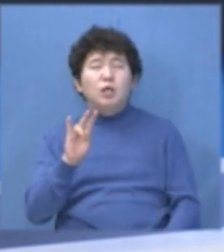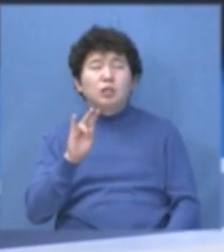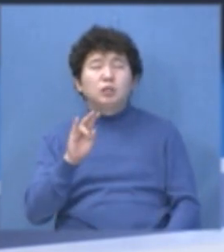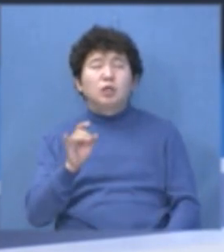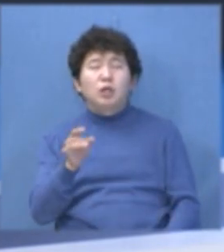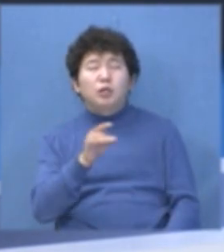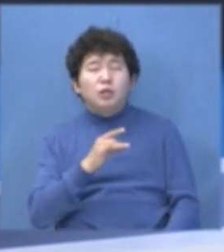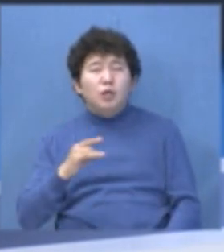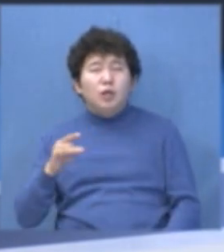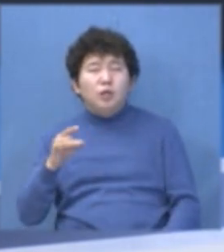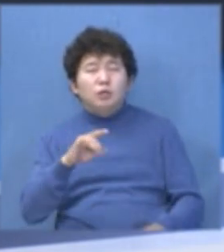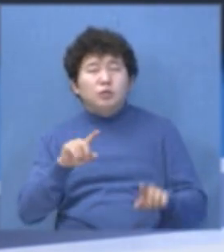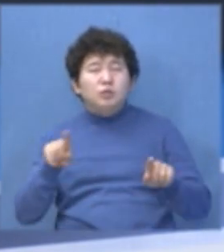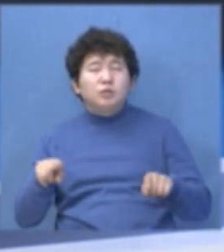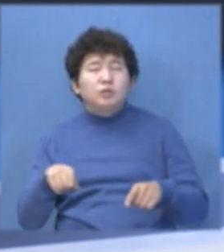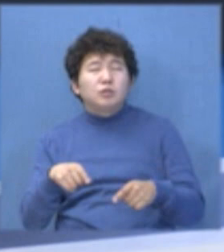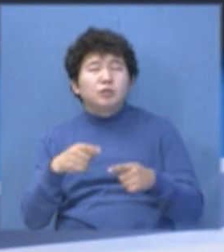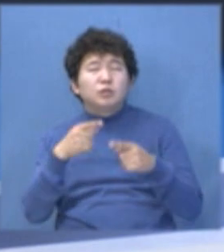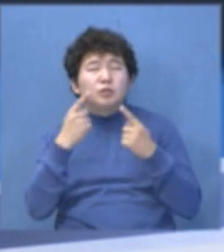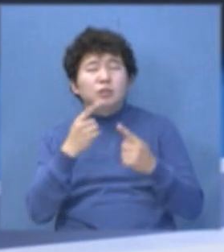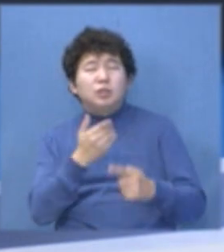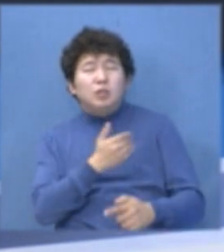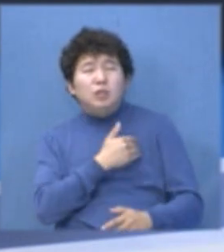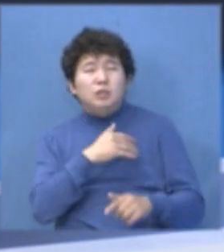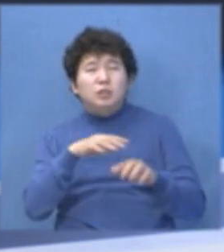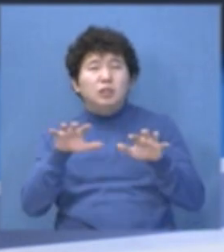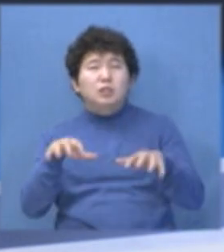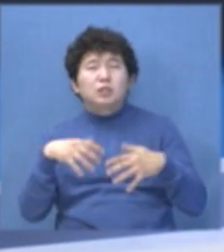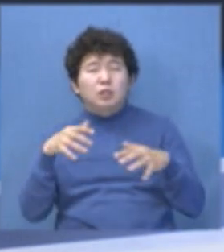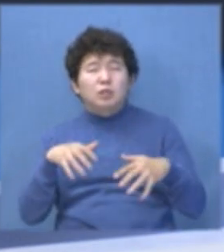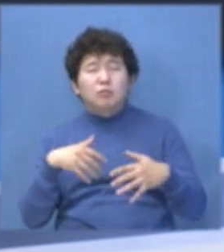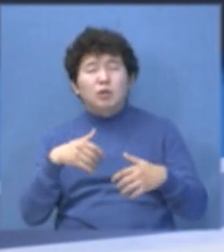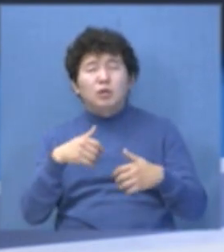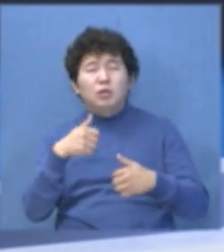древних традиций, а именно собачьих гонок Ширга-Тарту.